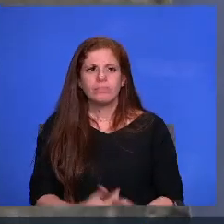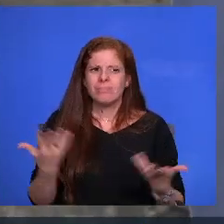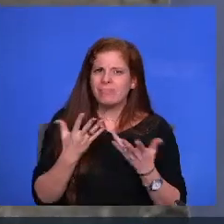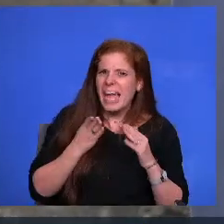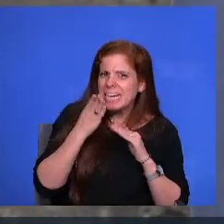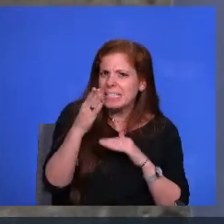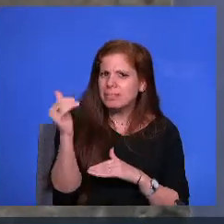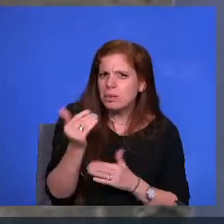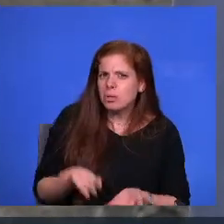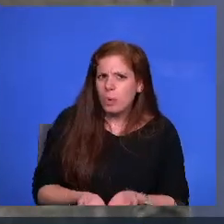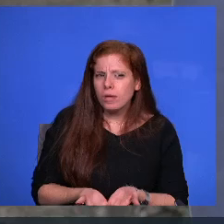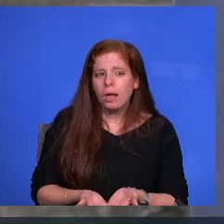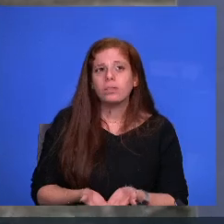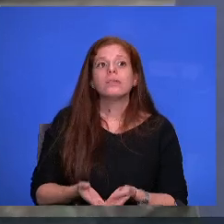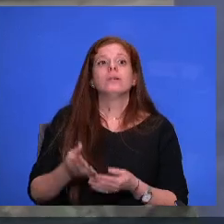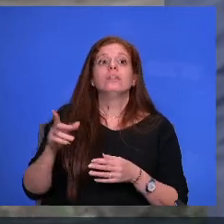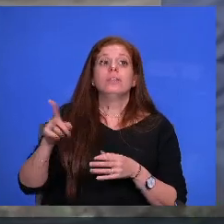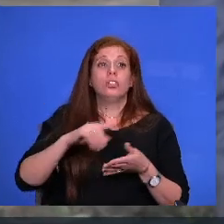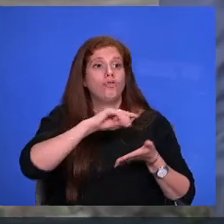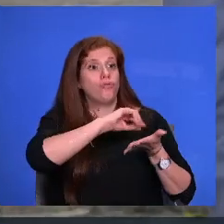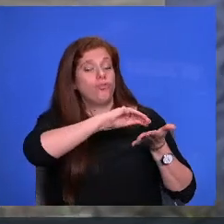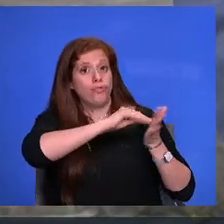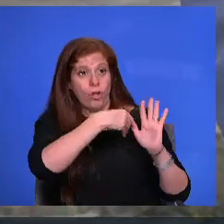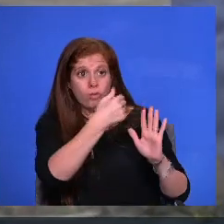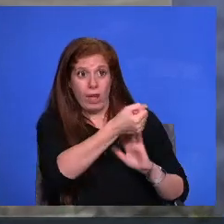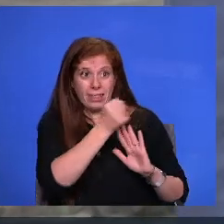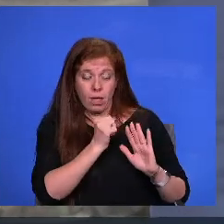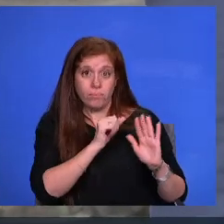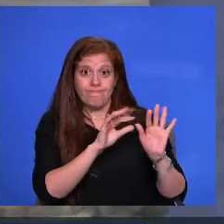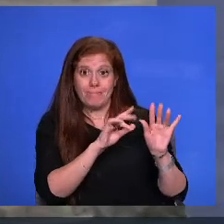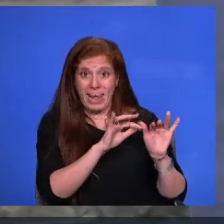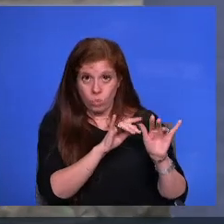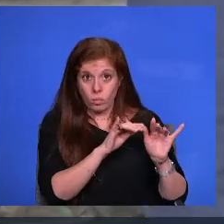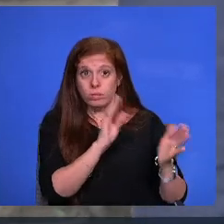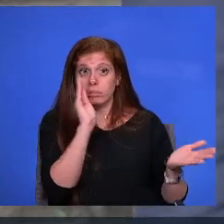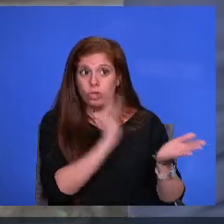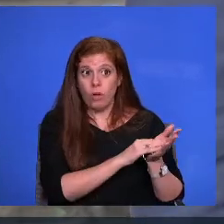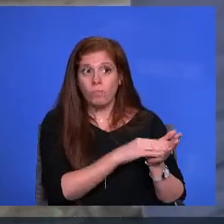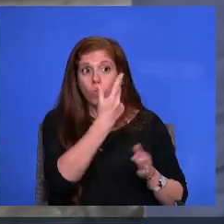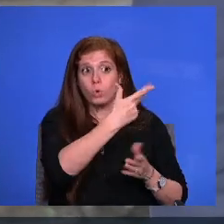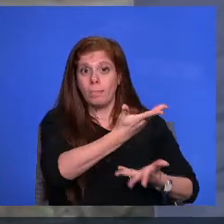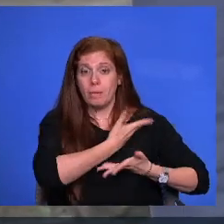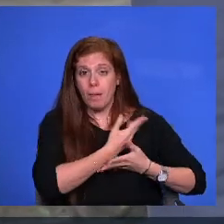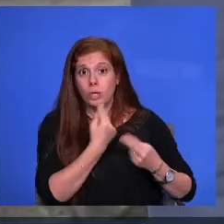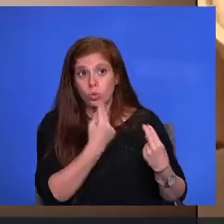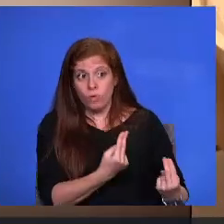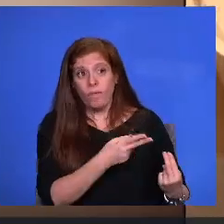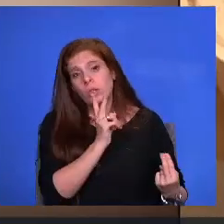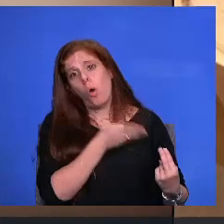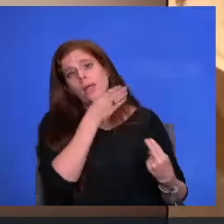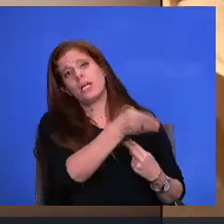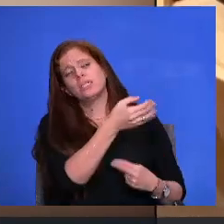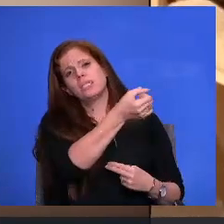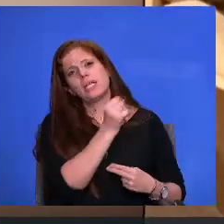מוציא את השעת תייר באופן אלקטרוני, נרשם, תוך 3 ימים אתה מקבל את התשובה, ואתה יכול להיכנס כתייר לסעודיה.